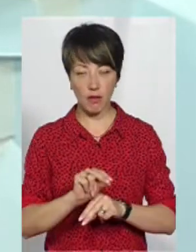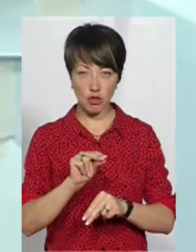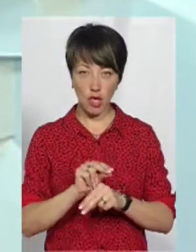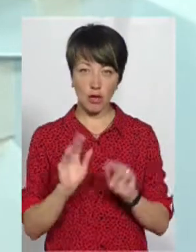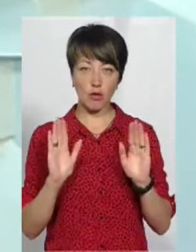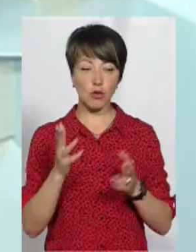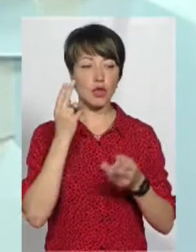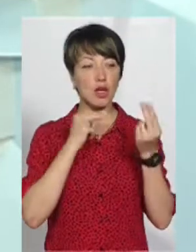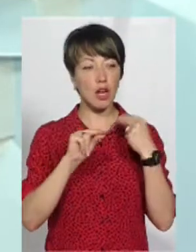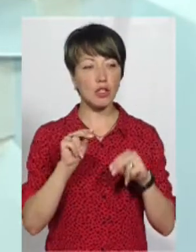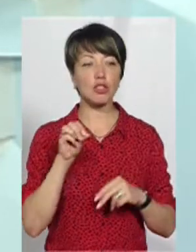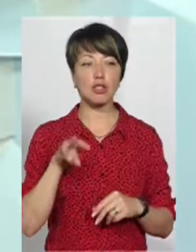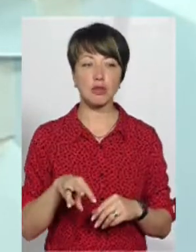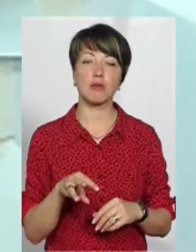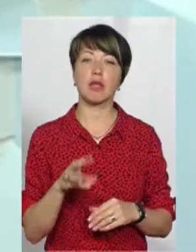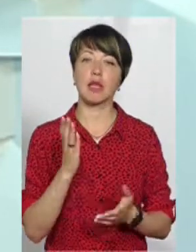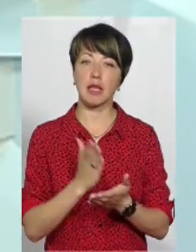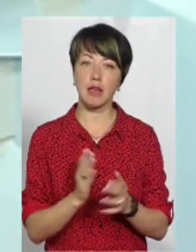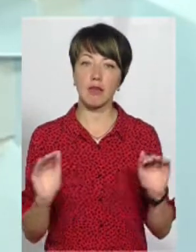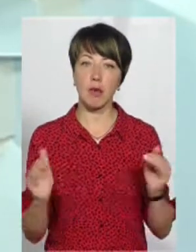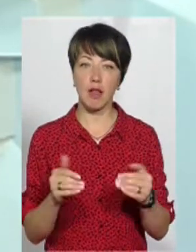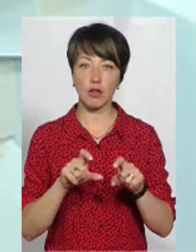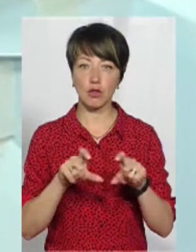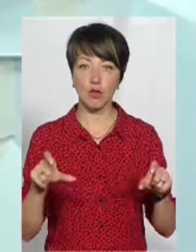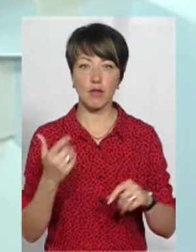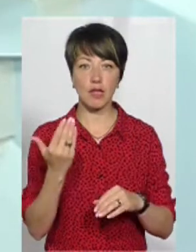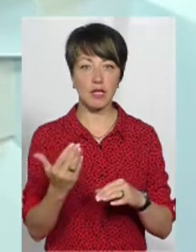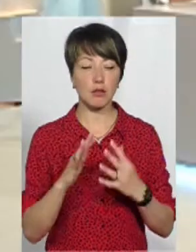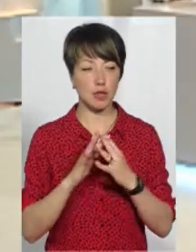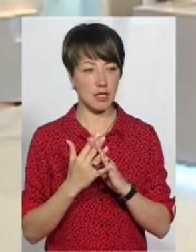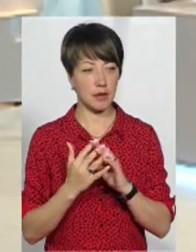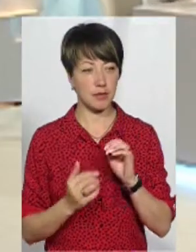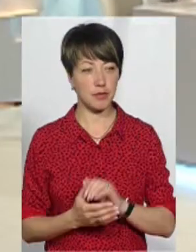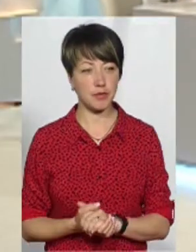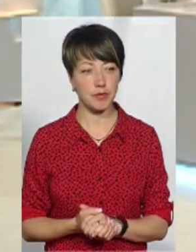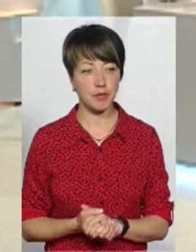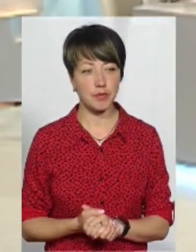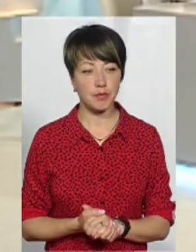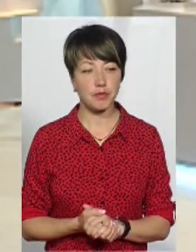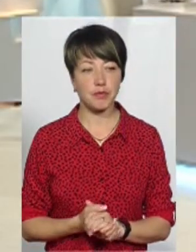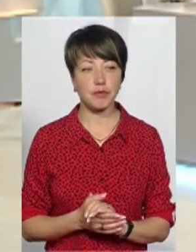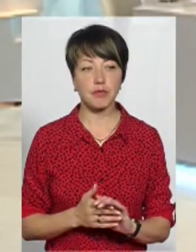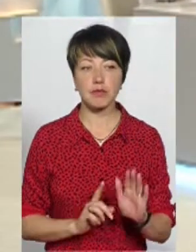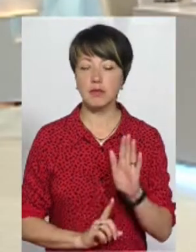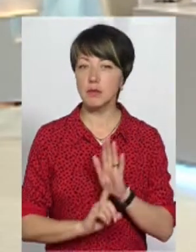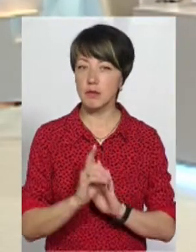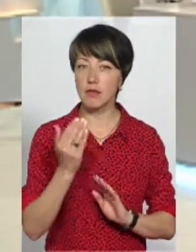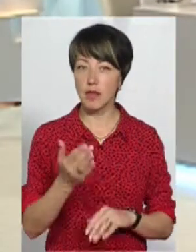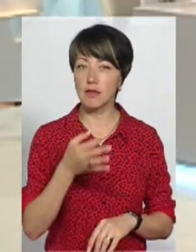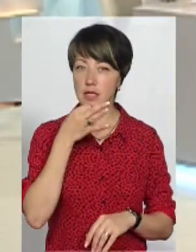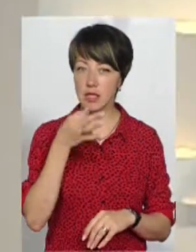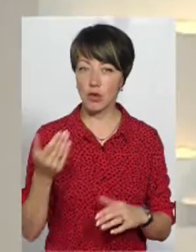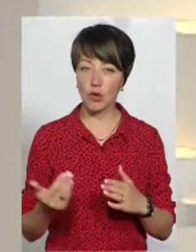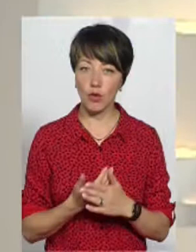які будуть значно кращими, ніж ті, які є в маленькій школі в їхньому селі. Ви на початку ще згадали про нову